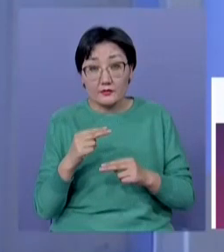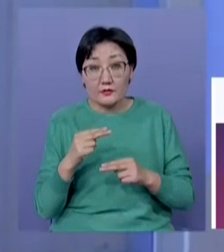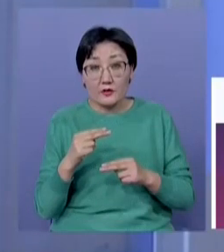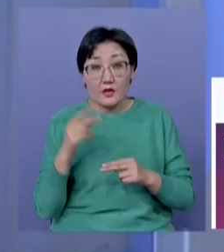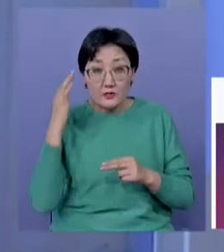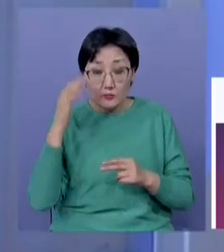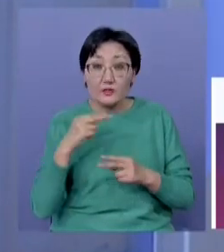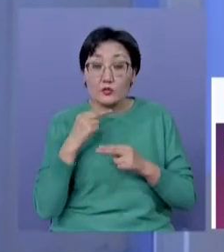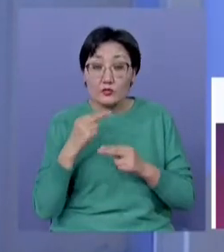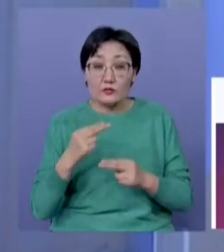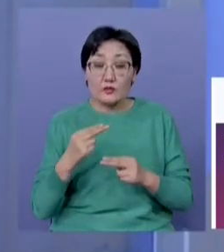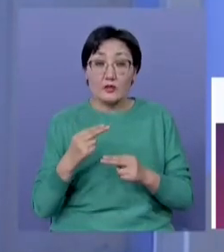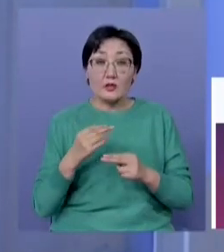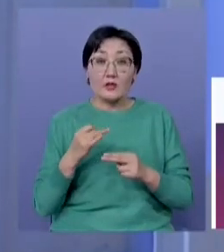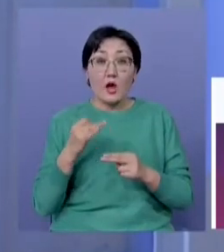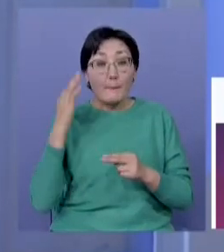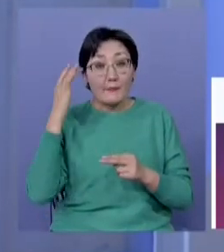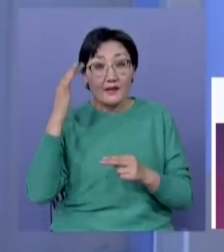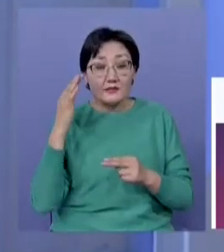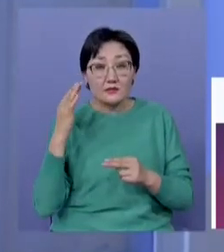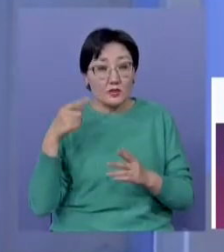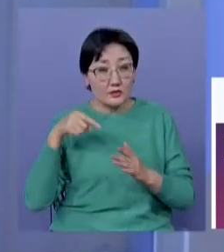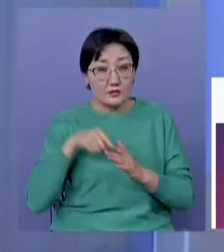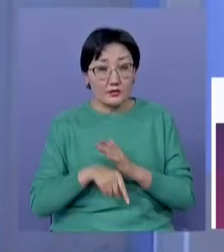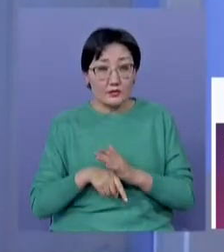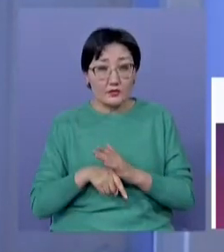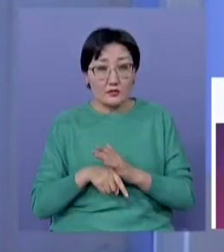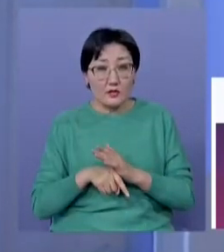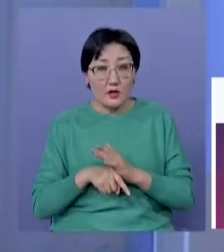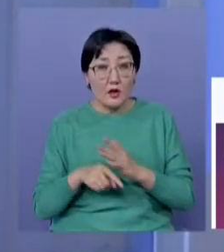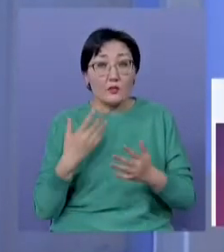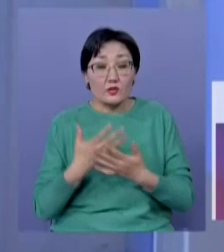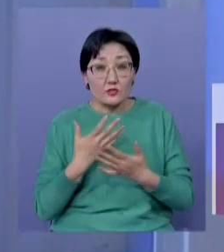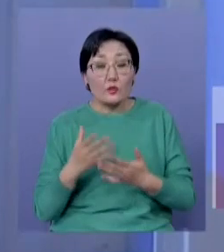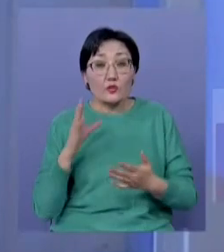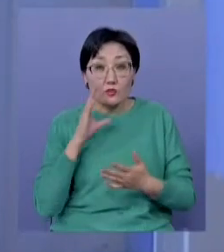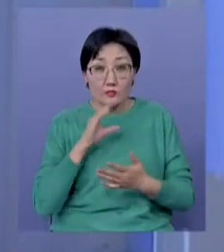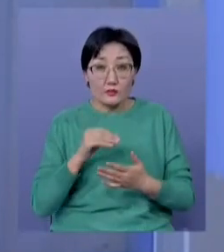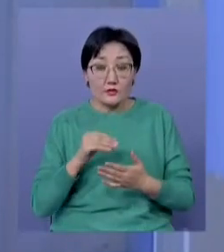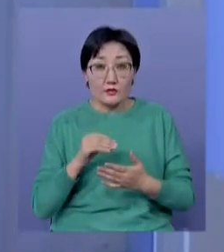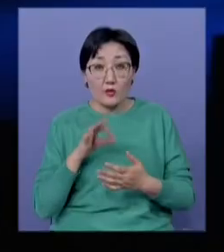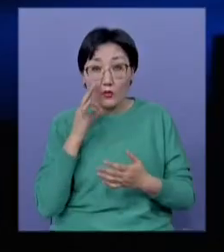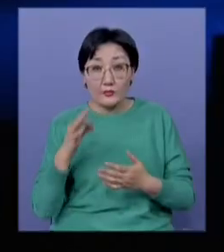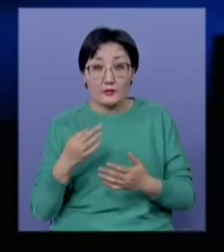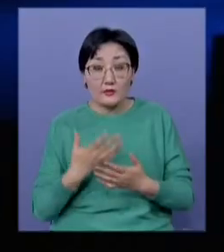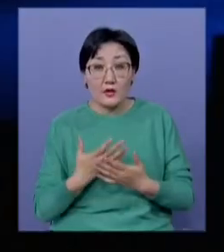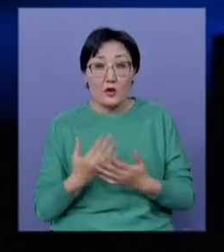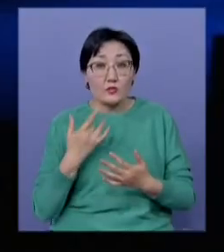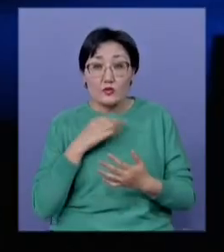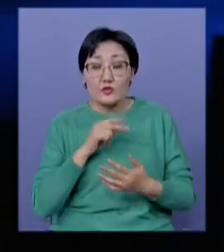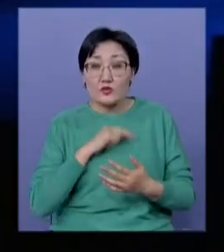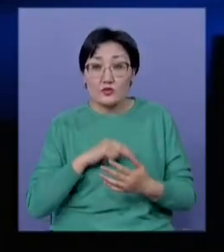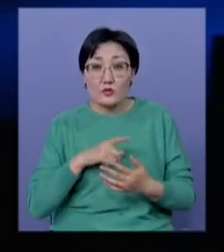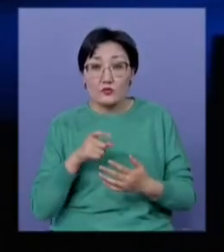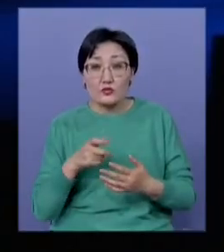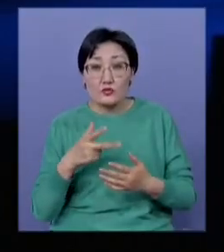көңіл аударамыз. Және де мына мағынаны қаншалықты терең жеткізгеніне. Көп жұмыстар көрдік,